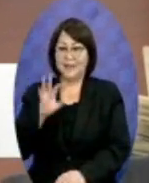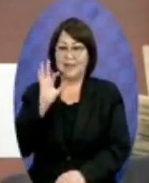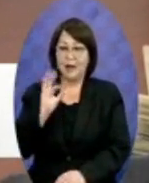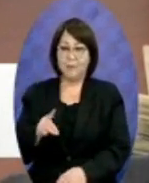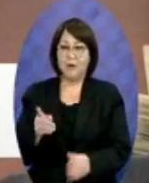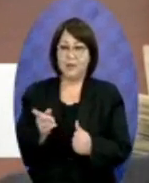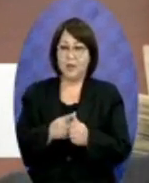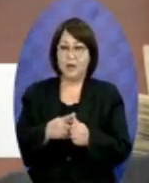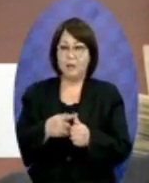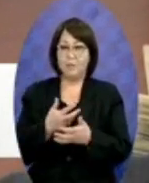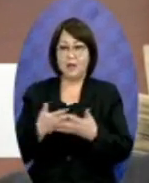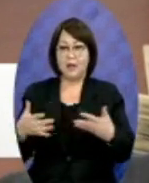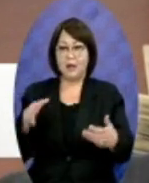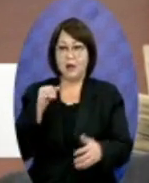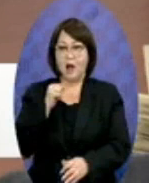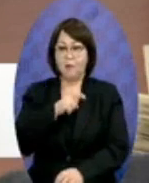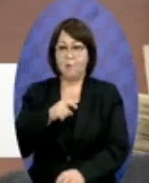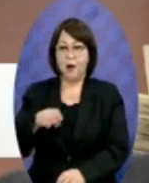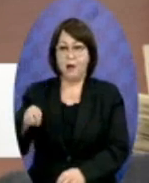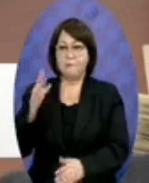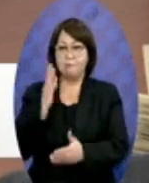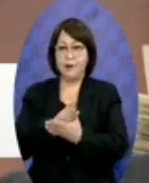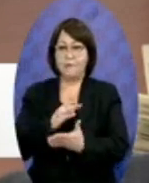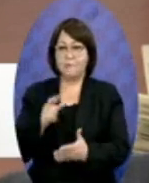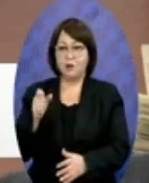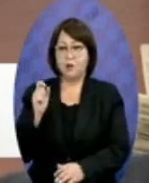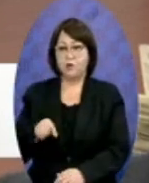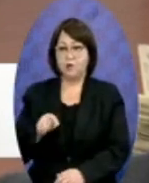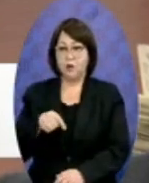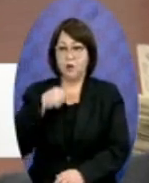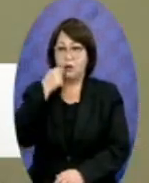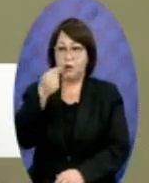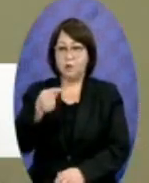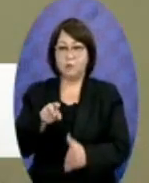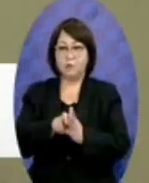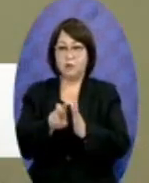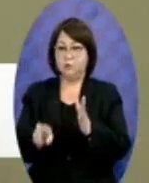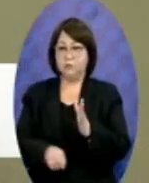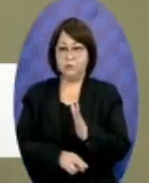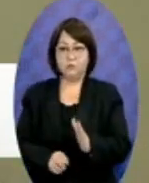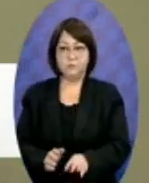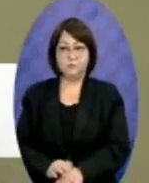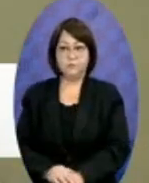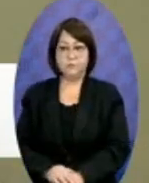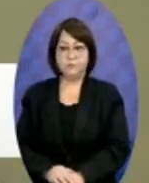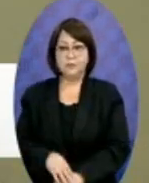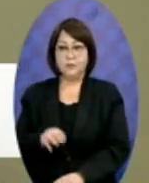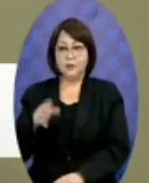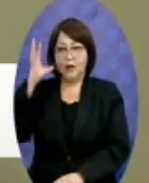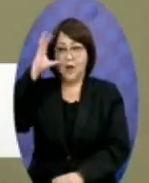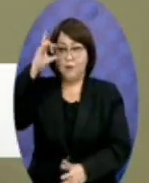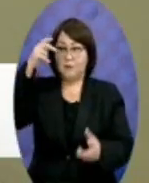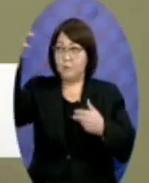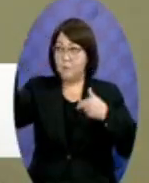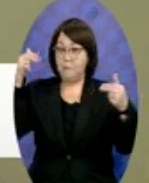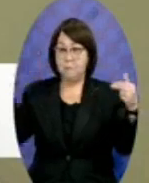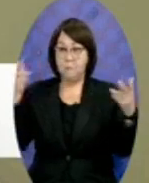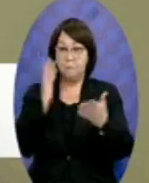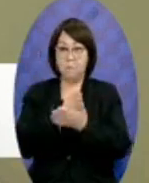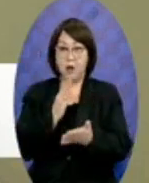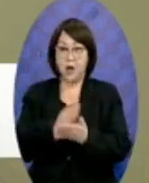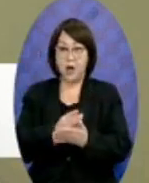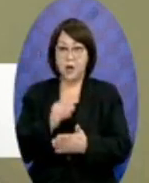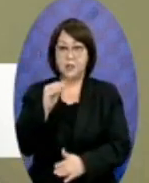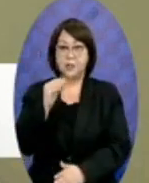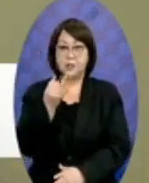төрлийн ямар аппарат тоног төхөөрөмж гэдгийг бол одоогор хэлэх боломжгүй. За эмнэлэг гэж бүрэн камертай тоног төхөөрөмжүүдийг жирийн